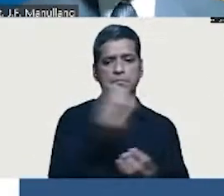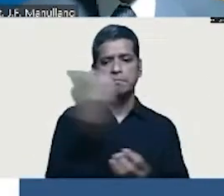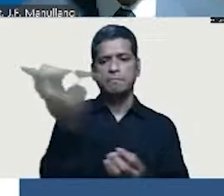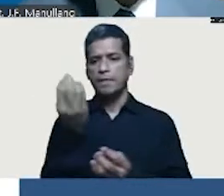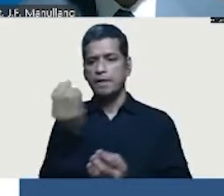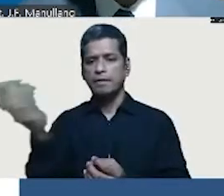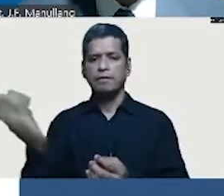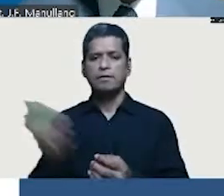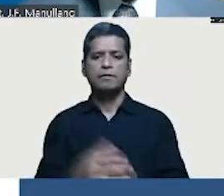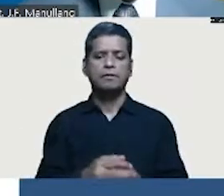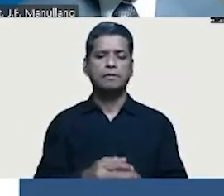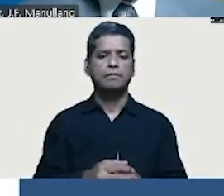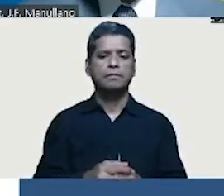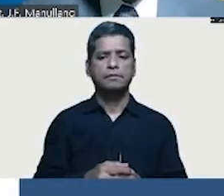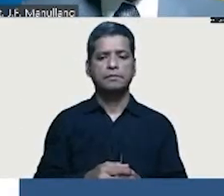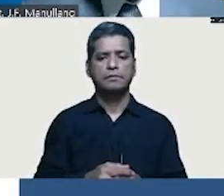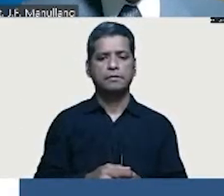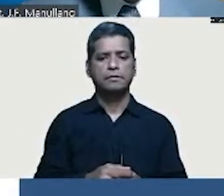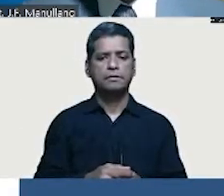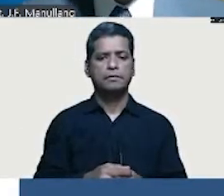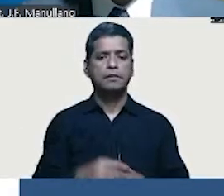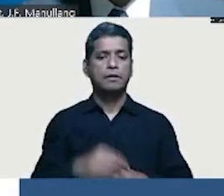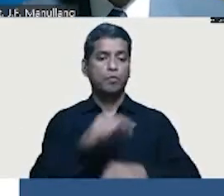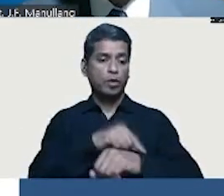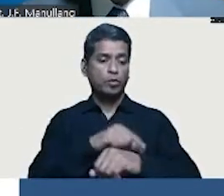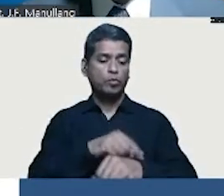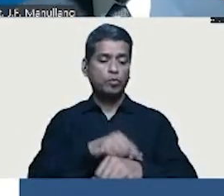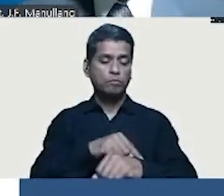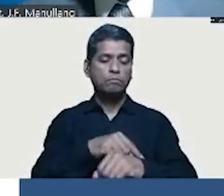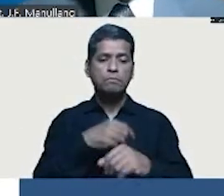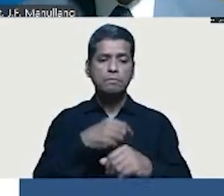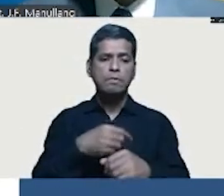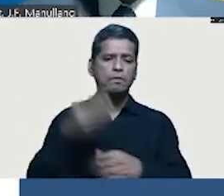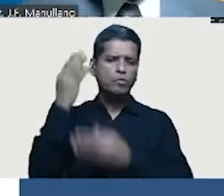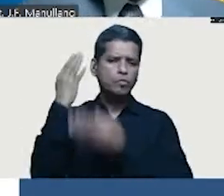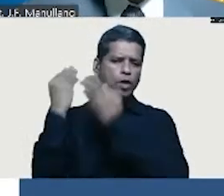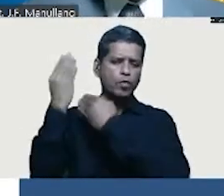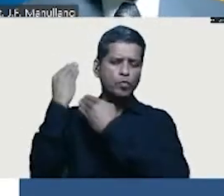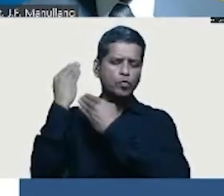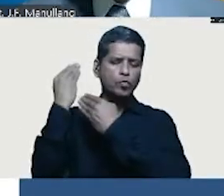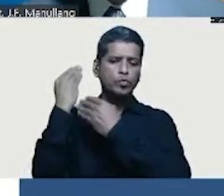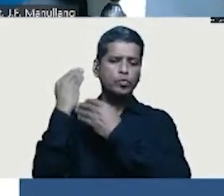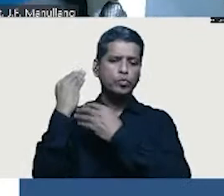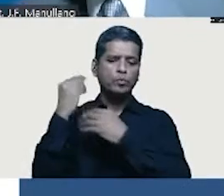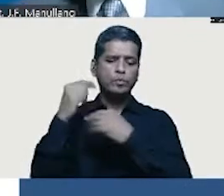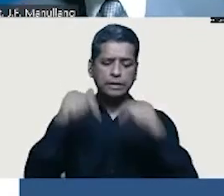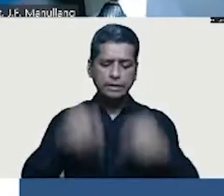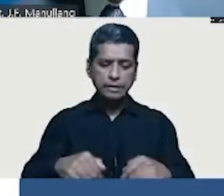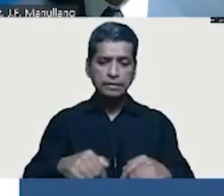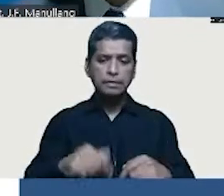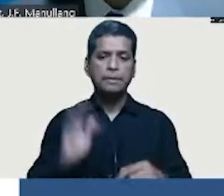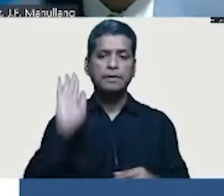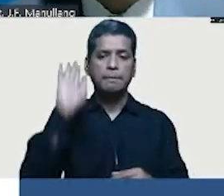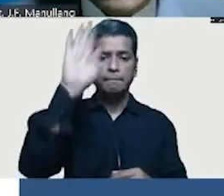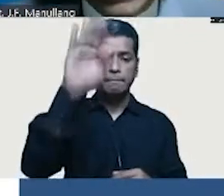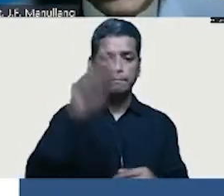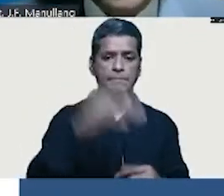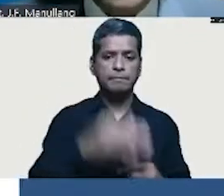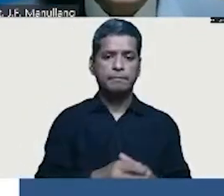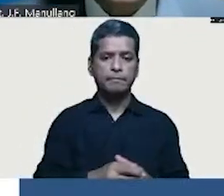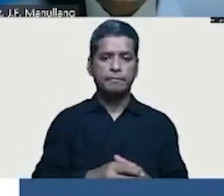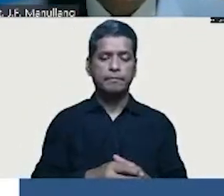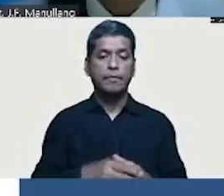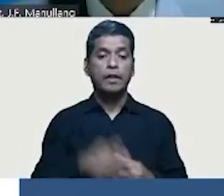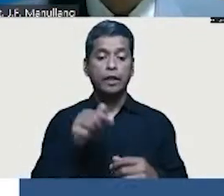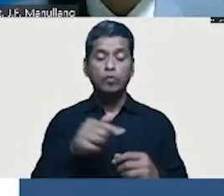waktu baik masa kiri masa lalu masa mendatang tetapi masa kini masa lalu masa mendatang itu berkaitan dengan keselamatan